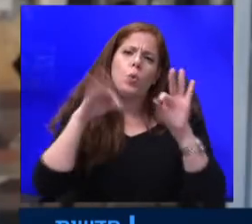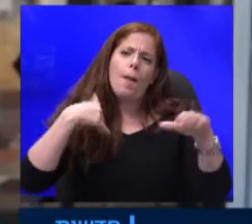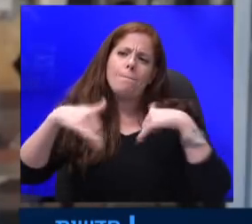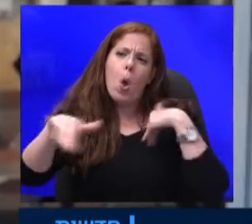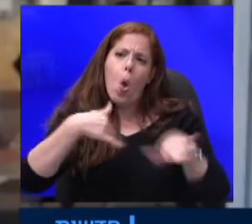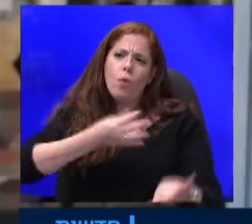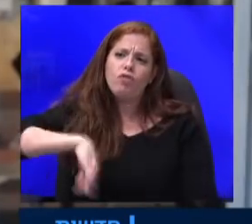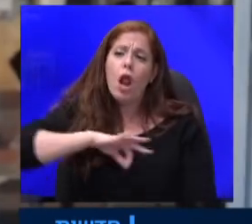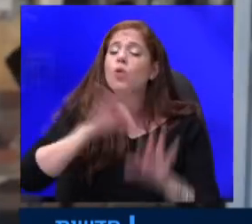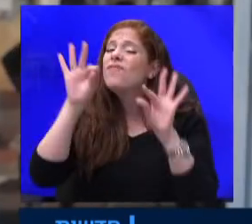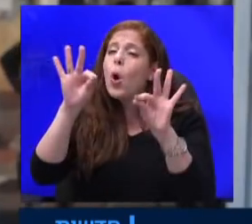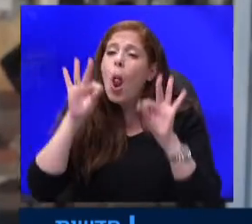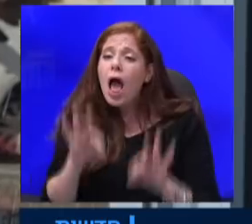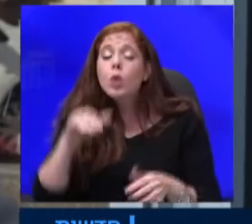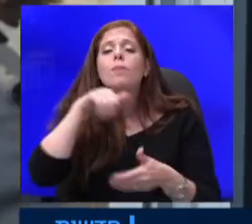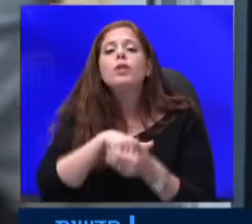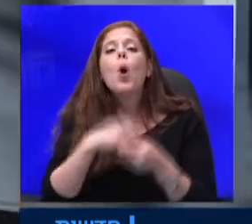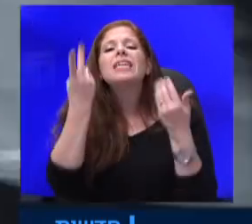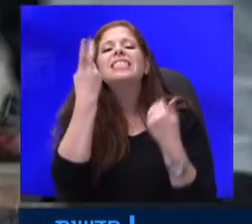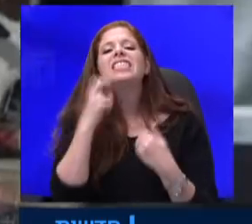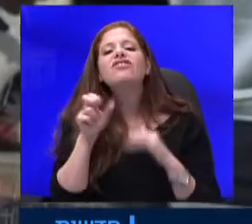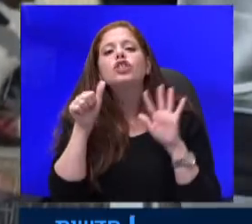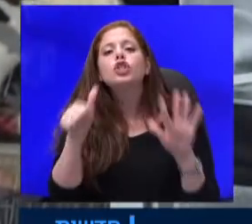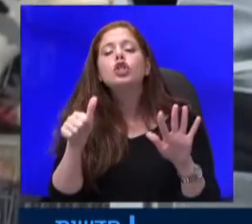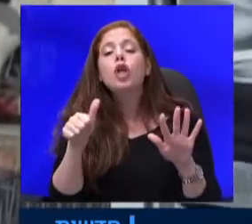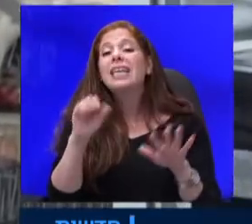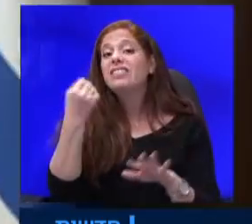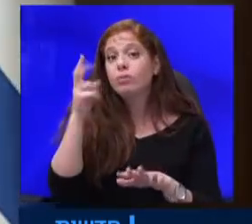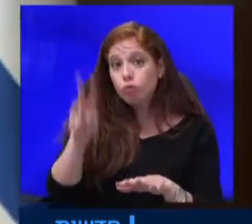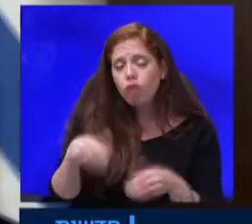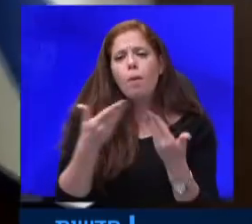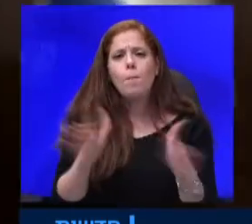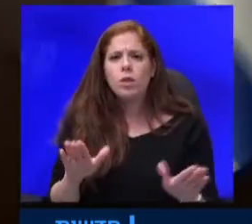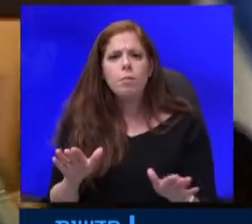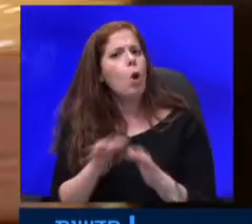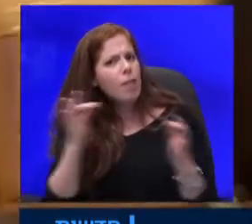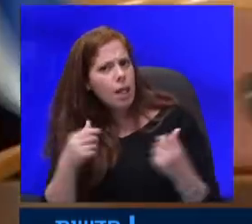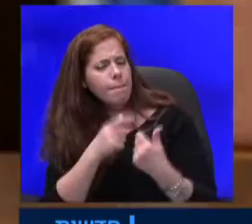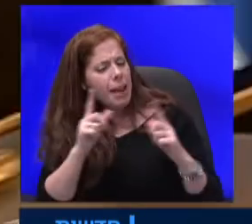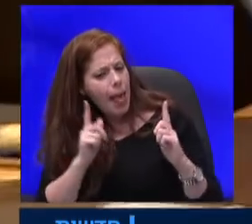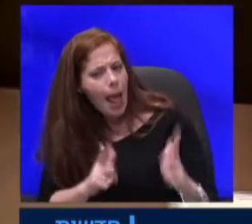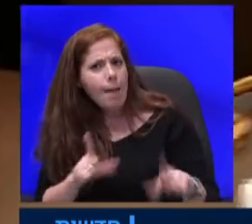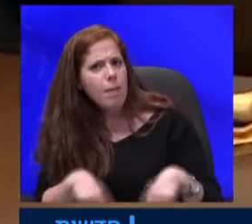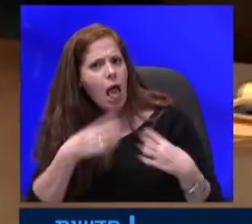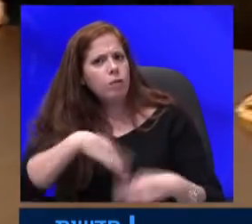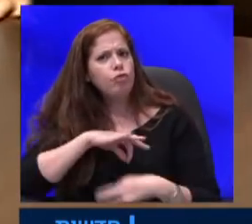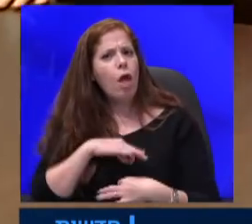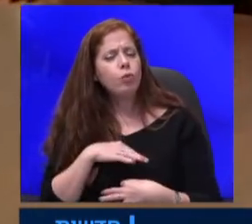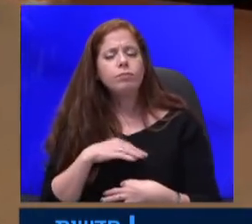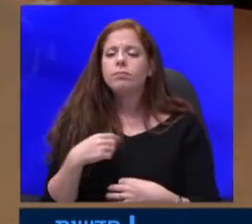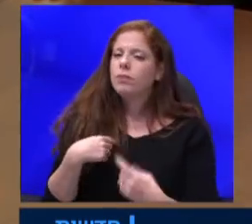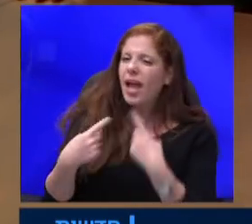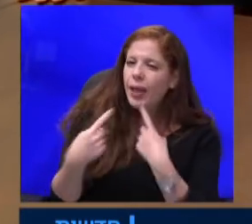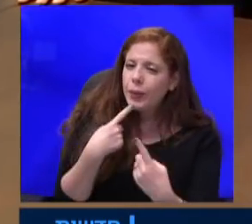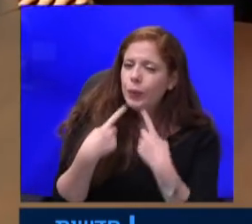אפשרית מתוך 26 סניפים שיש לנו, ואנחנו מתחילים להילחם על החיים שלנו. אחרי דיון ארוך וסוער, ממשלת ישראל נמנעה